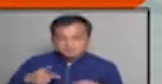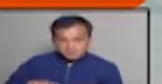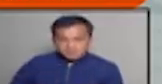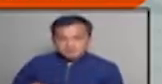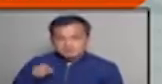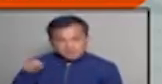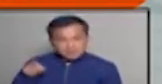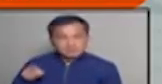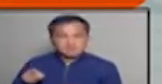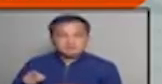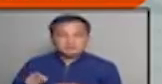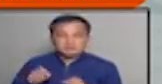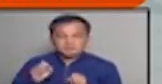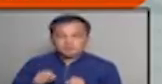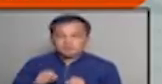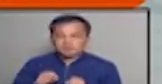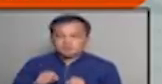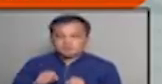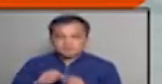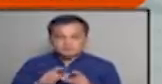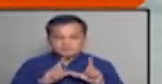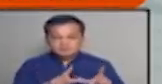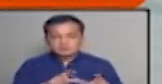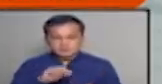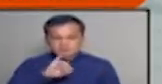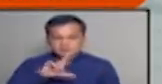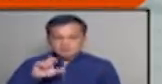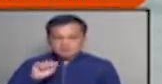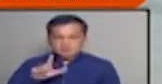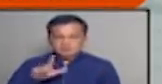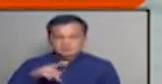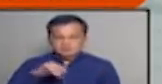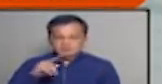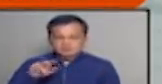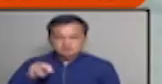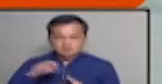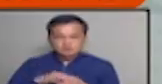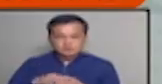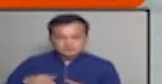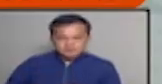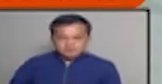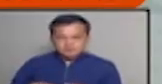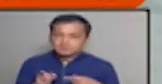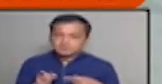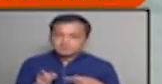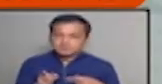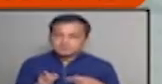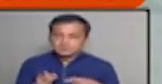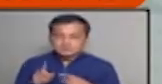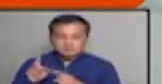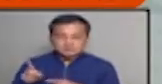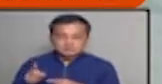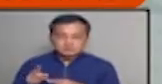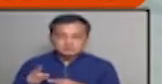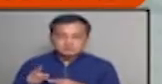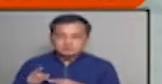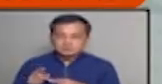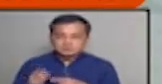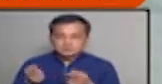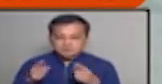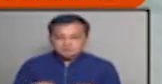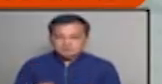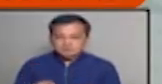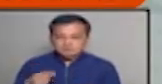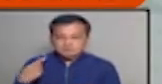siya, pwede po siya talaga makasuhan ng illegal possession ng firearms. Okay. Pero yung Kagawad po mismo na nandoon sa pangyayari